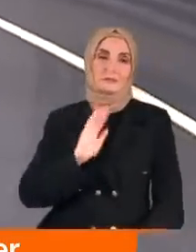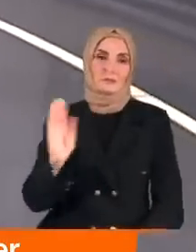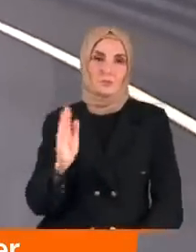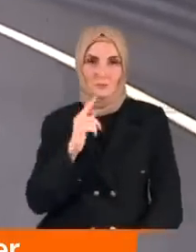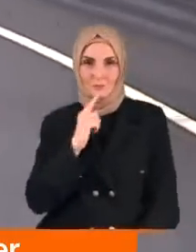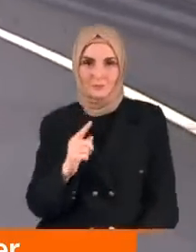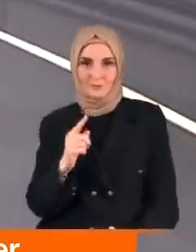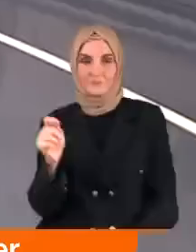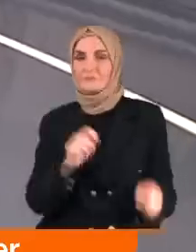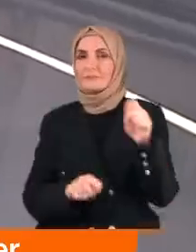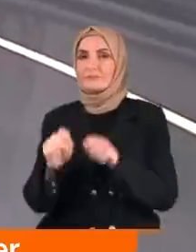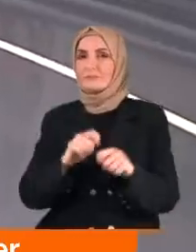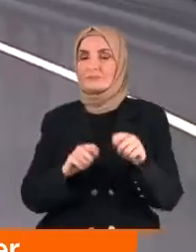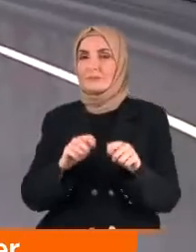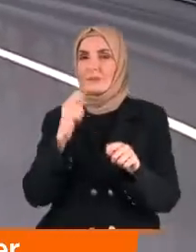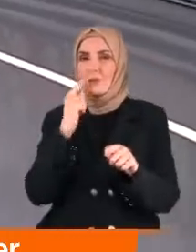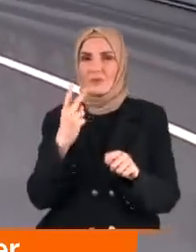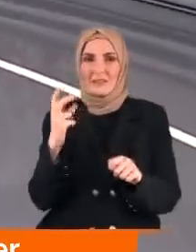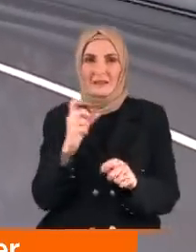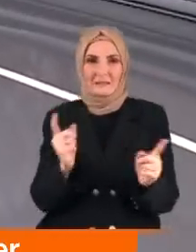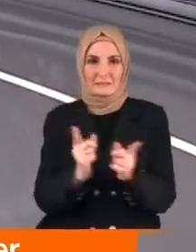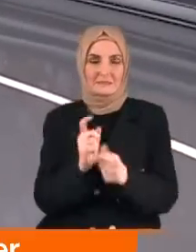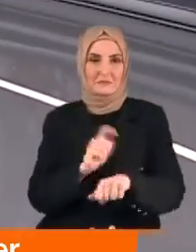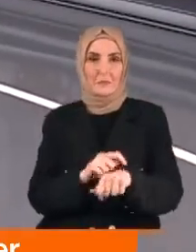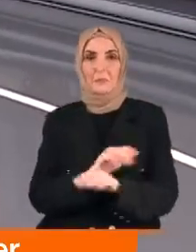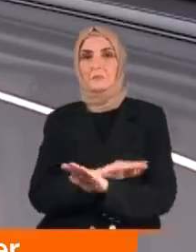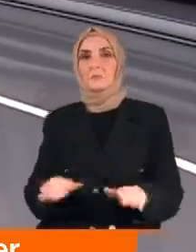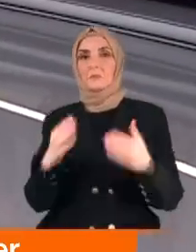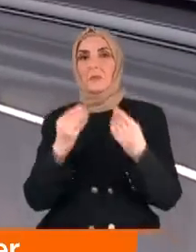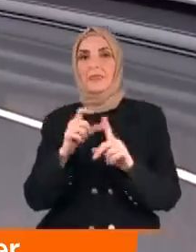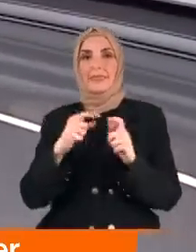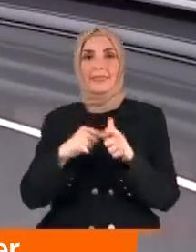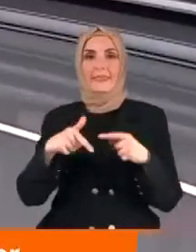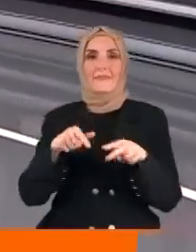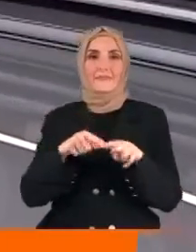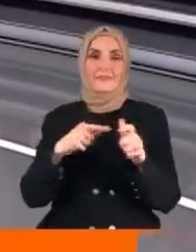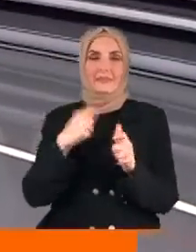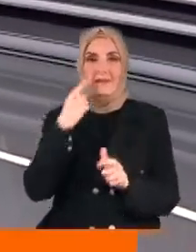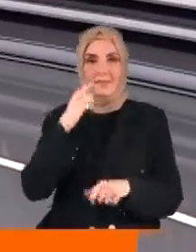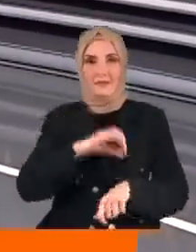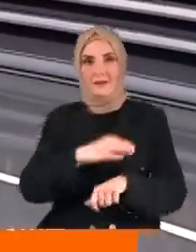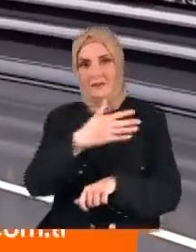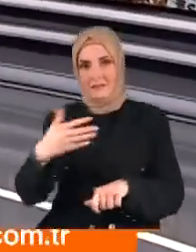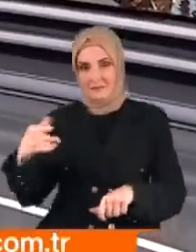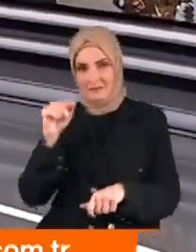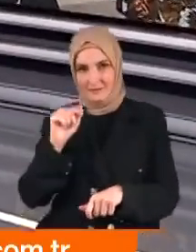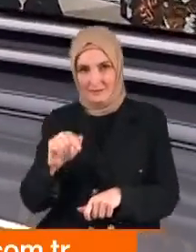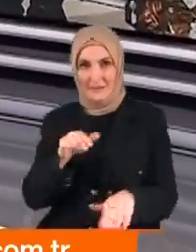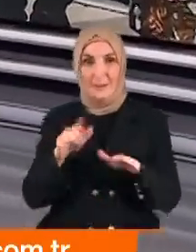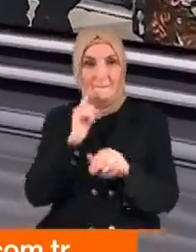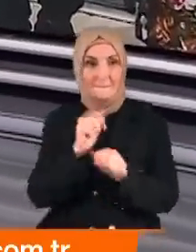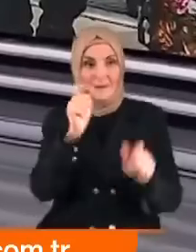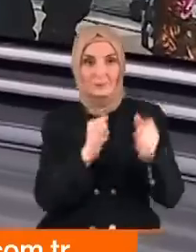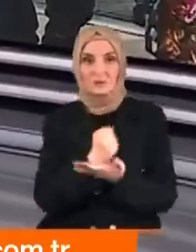Yapımı 2 ay gibi çok kısa bir sürede tamamlanan Defne Devlet Hastanesi'nde depremzedelere şifa olmak için hafta sonunda sağlık hizmeti